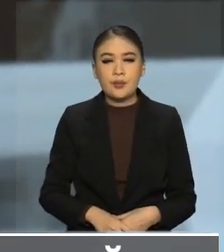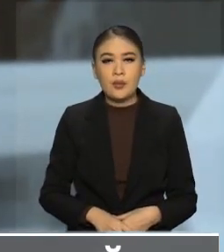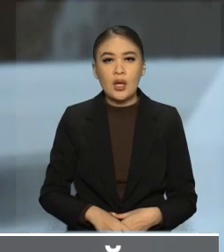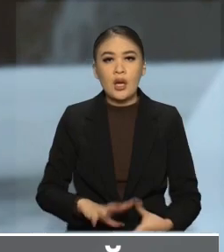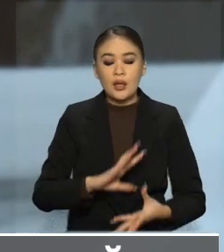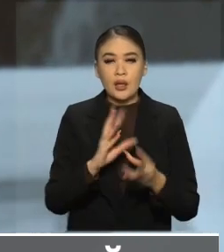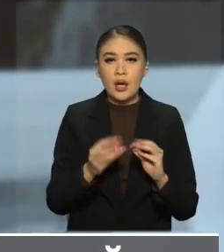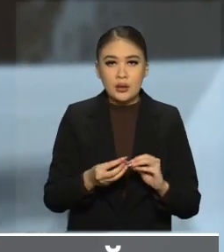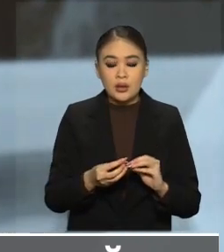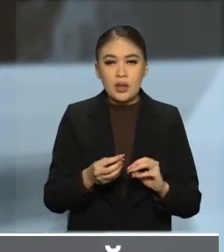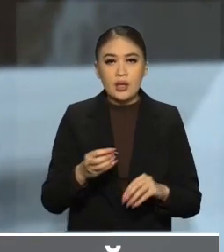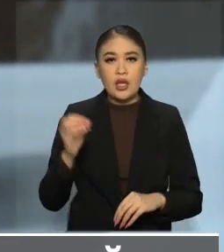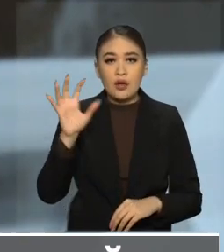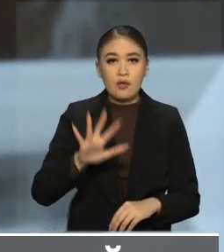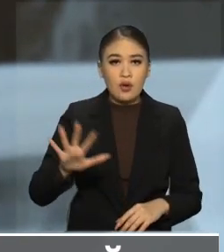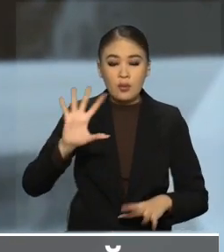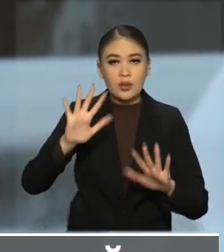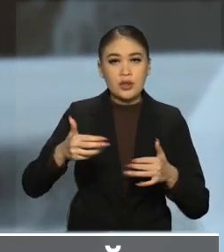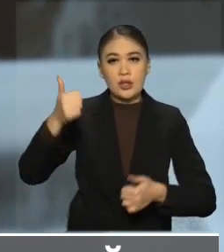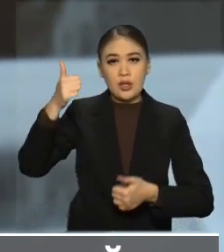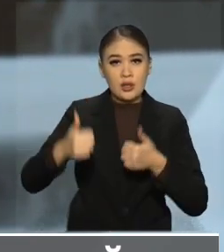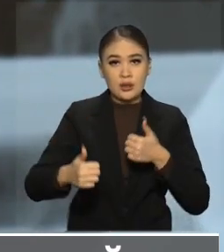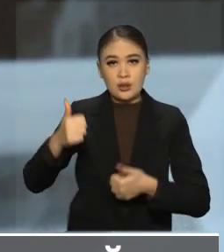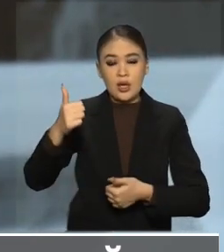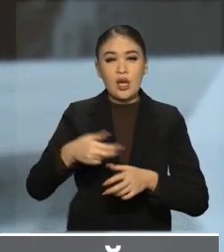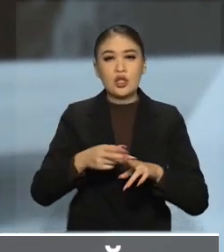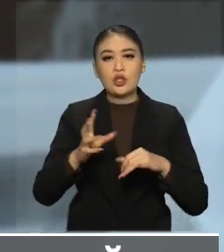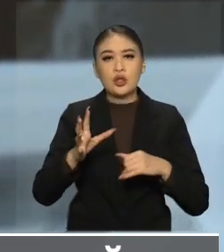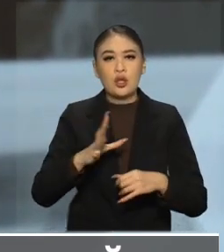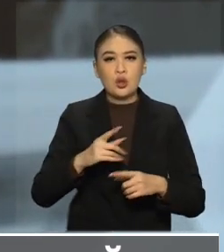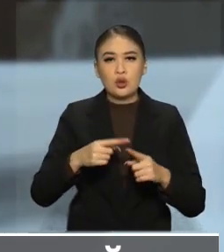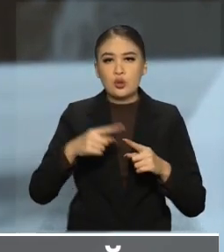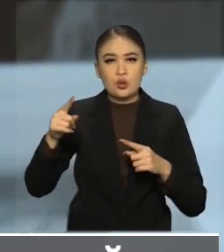Яғни Еуропамен салыстырған кезде жер мен көктей